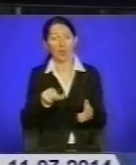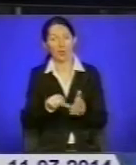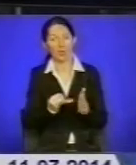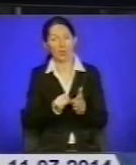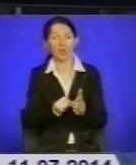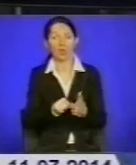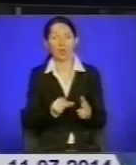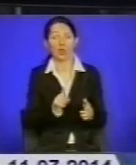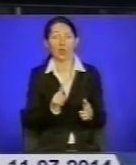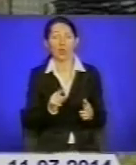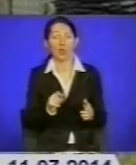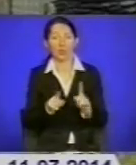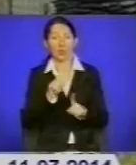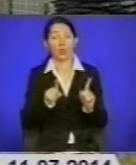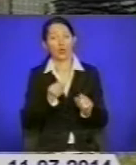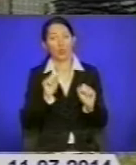сюжеті.